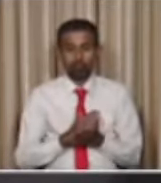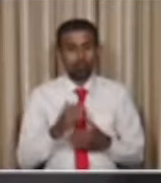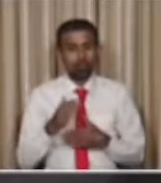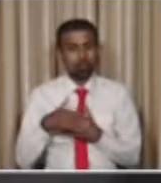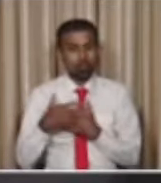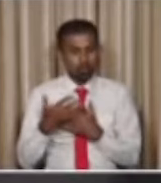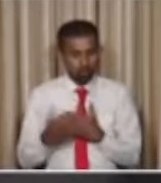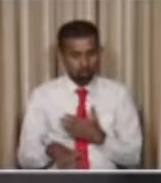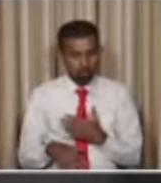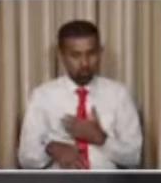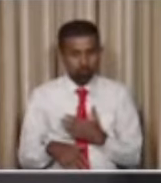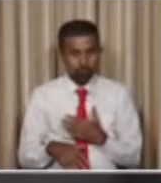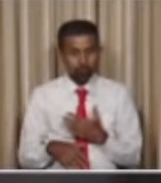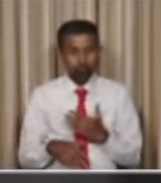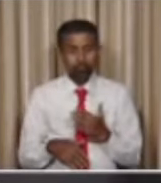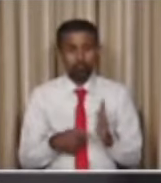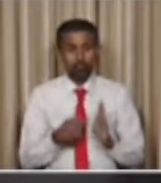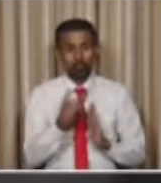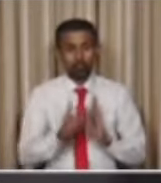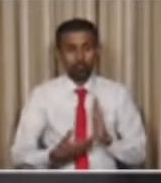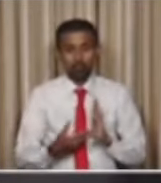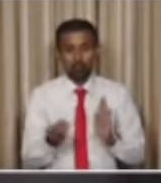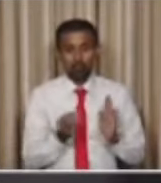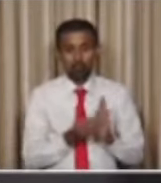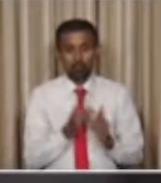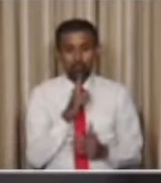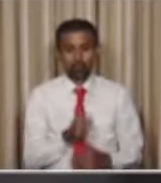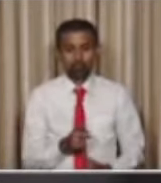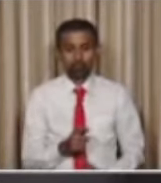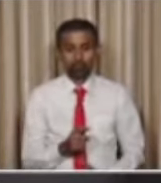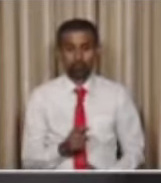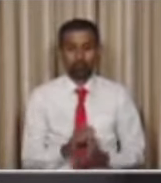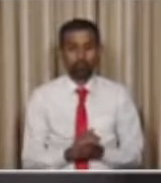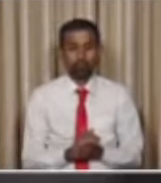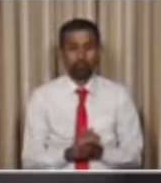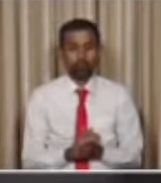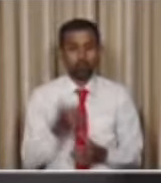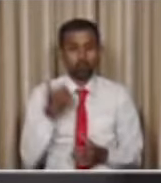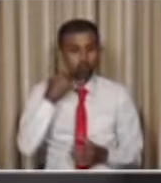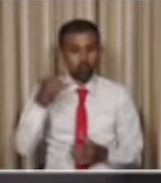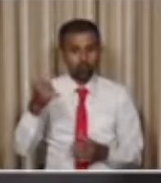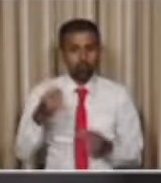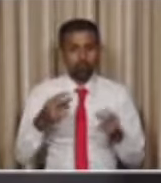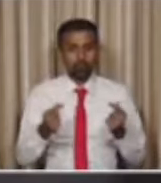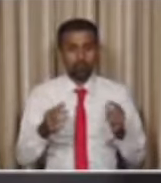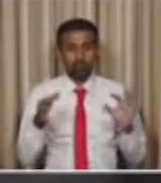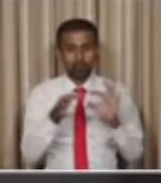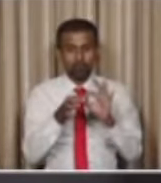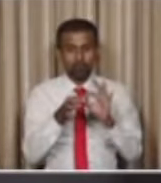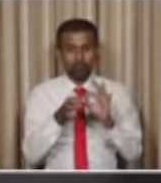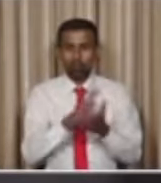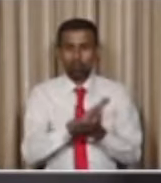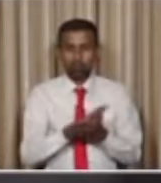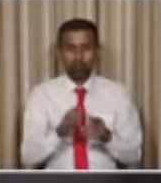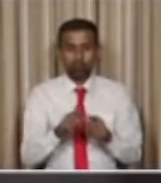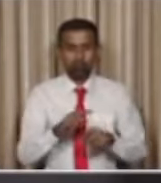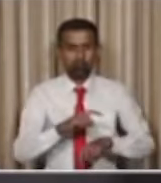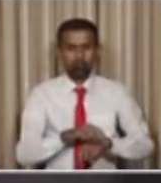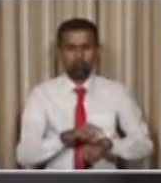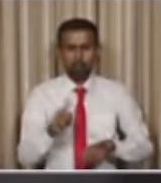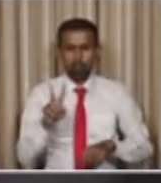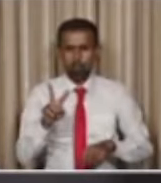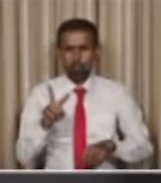බවයි මේ වාර්තාව පවසන්නේ. ඇමතුමක් හා සම්බන්ධ වී සාමාන්‍ය ලෙස විනාඩි